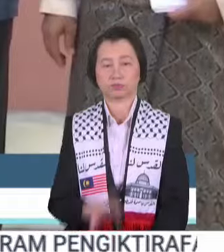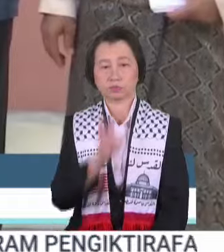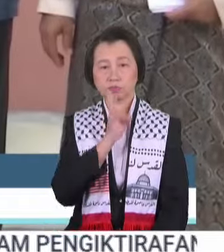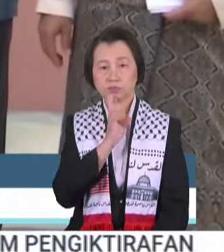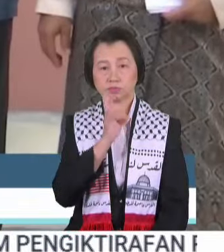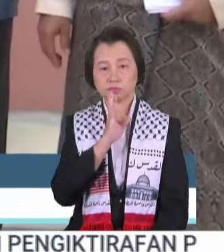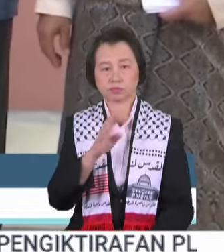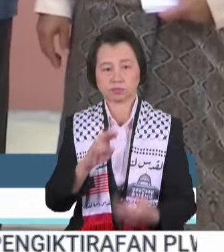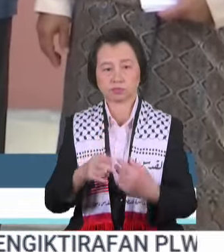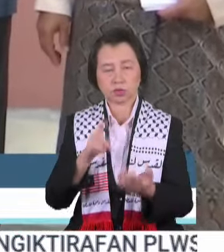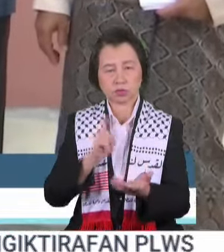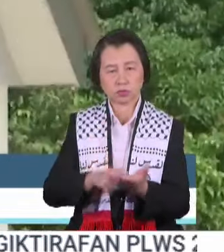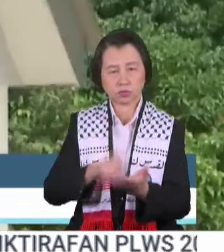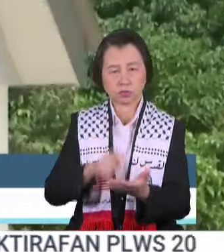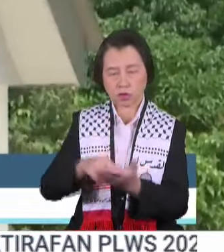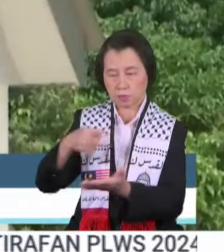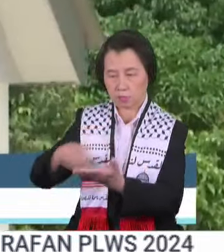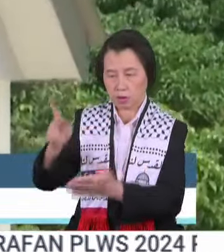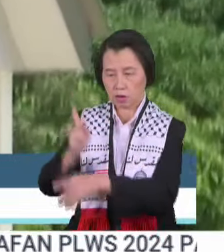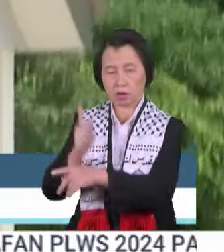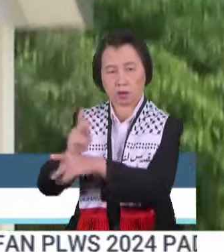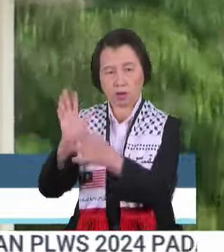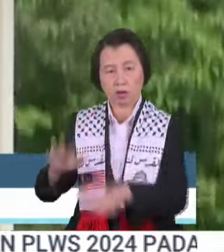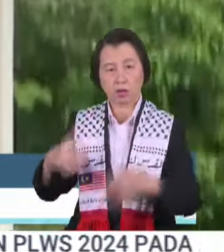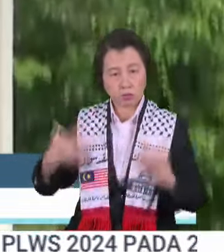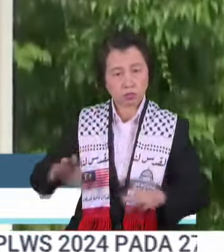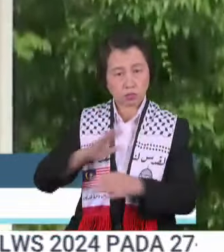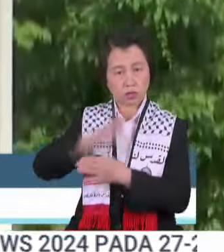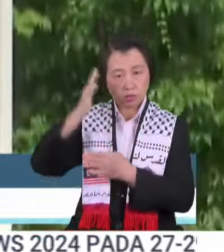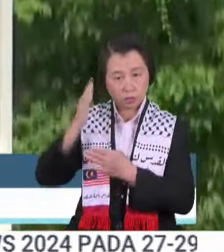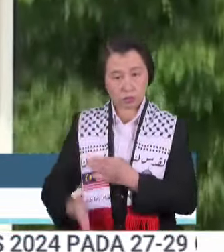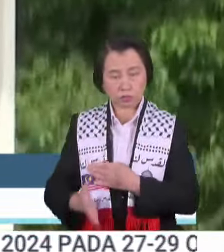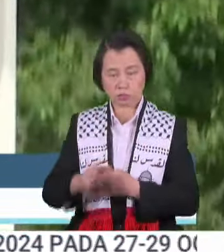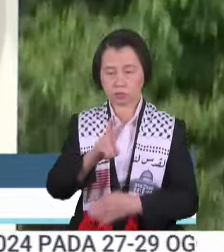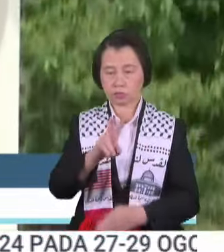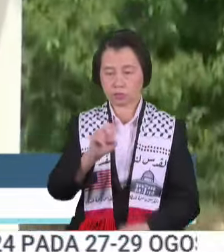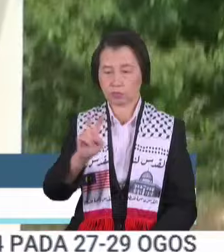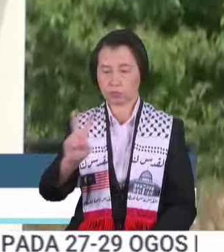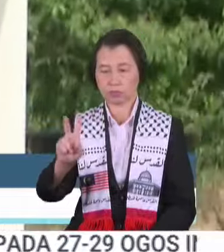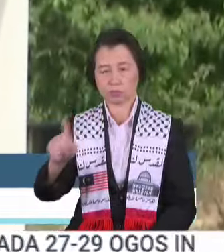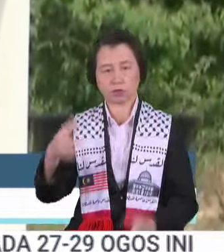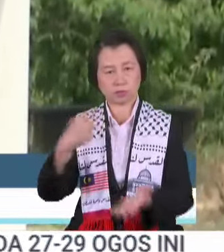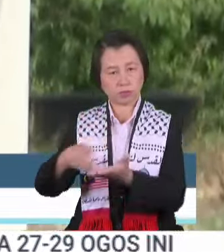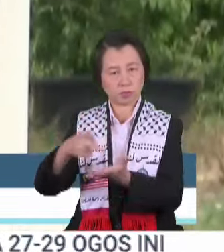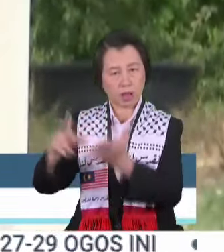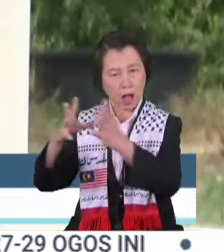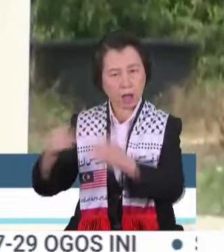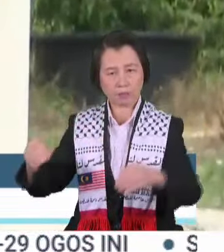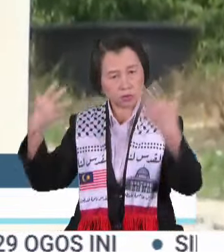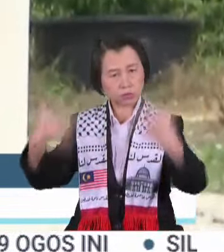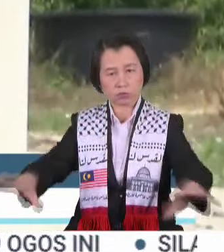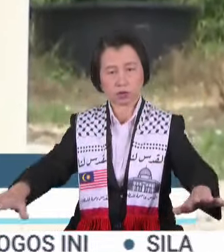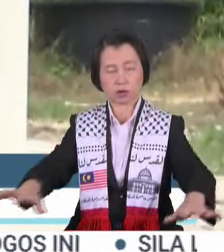Tambahnya, isu tunggakan bayaran kontraktor telah diselesaikan pada 2021.